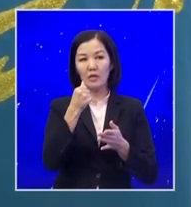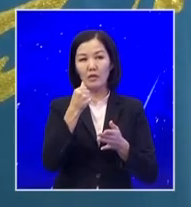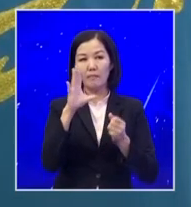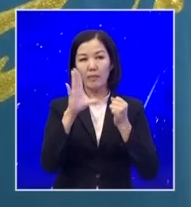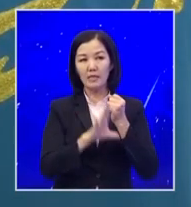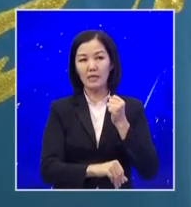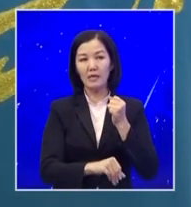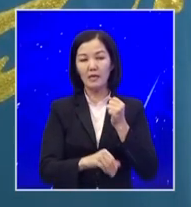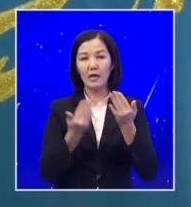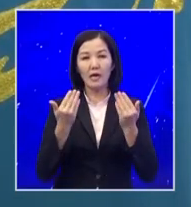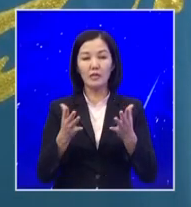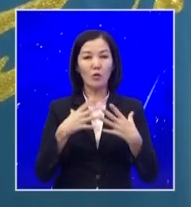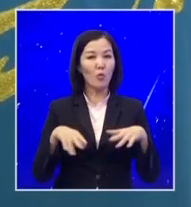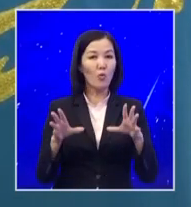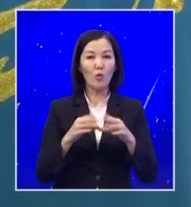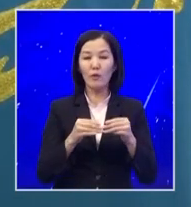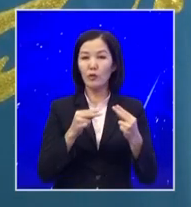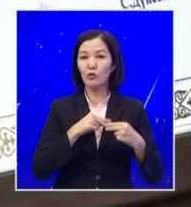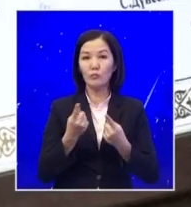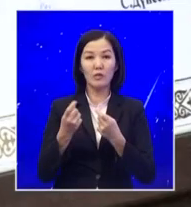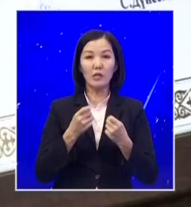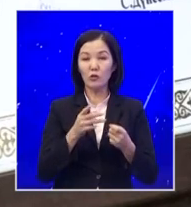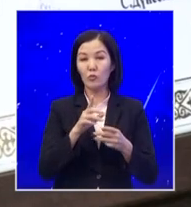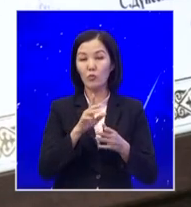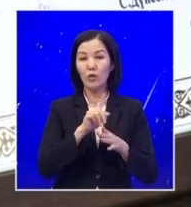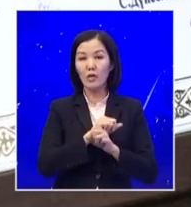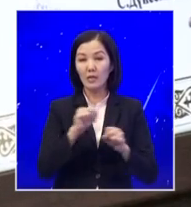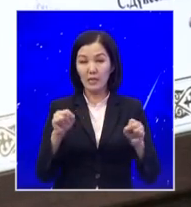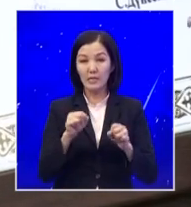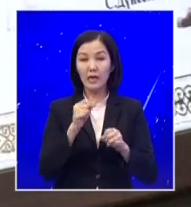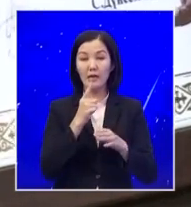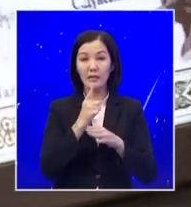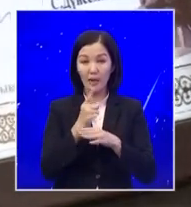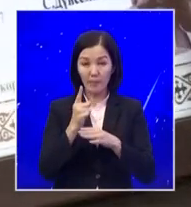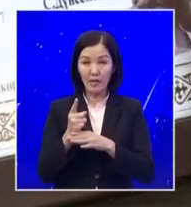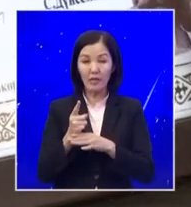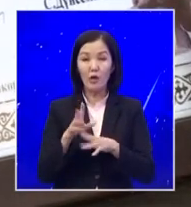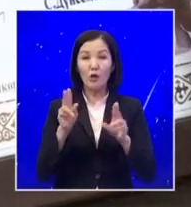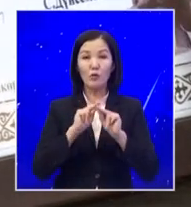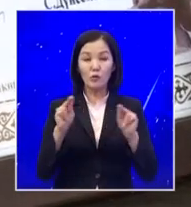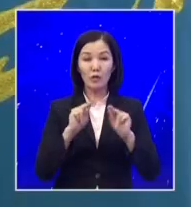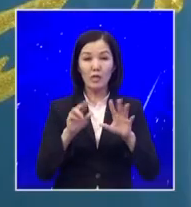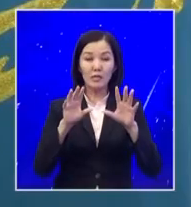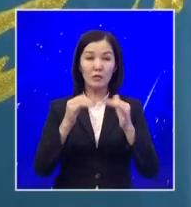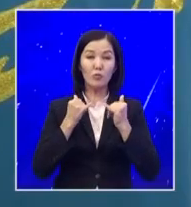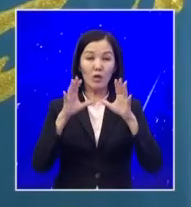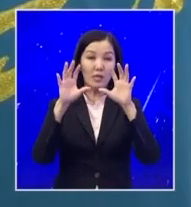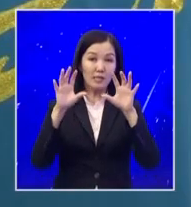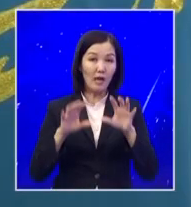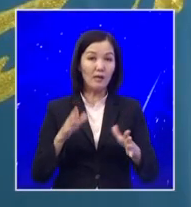бізде ондай жұмыстарға тартылу болған жоқ. Қазір ұстаз мәртебесінің көтеріп, міне, тек